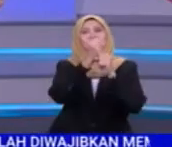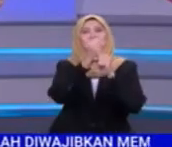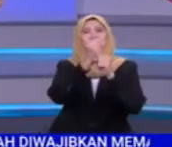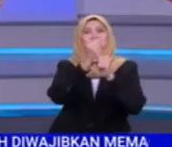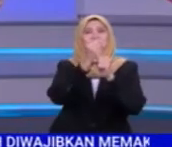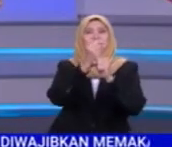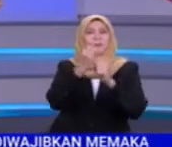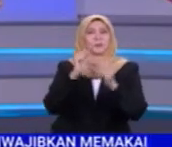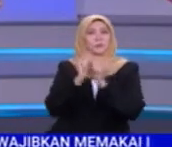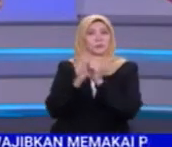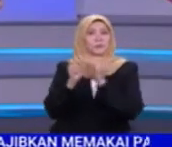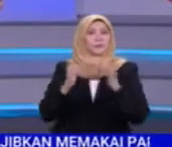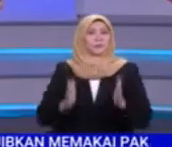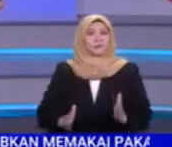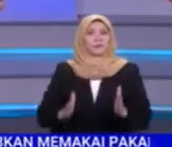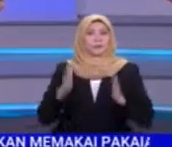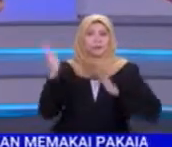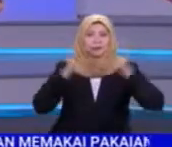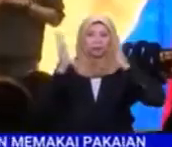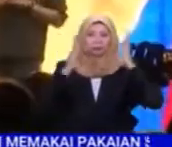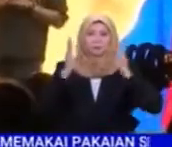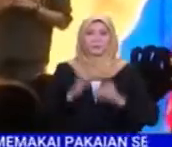barisan atlet kebangsaan